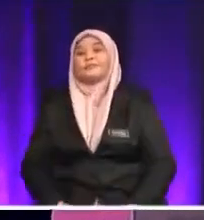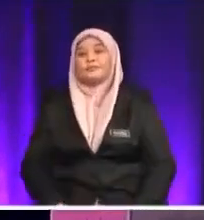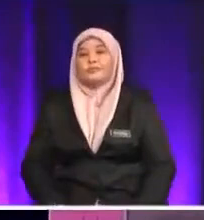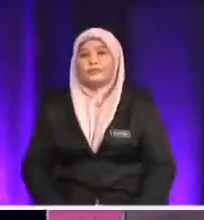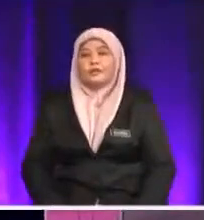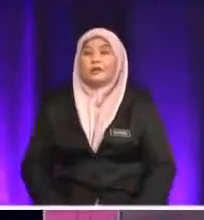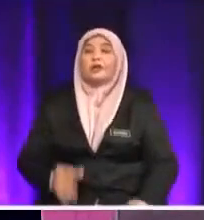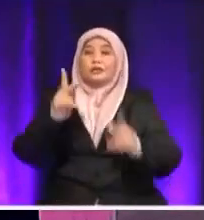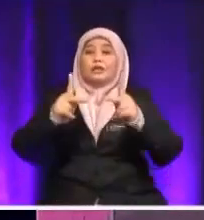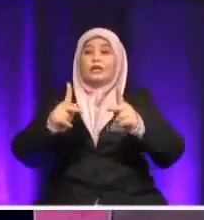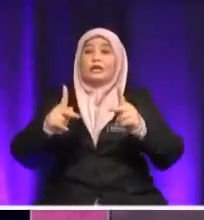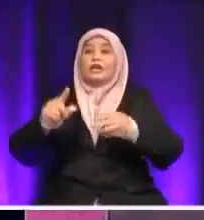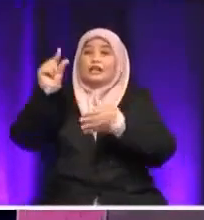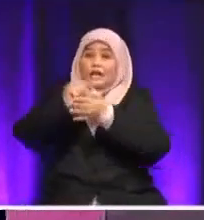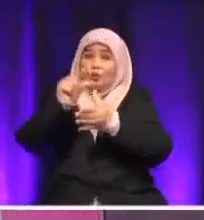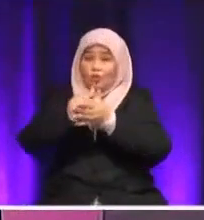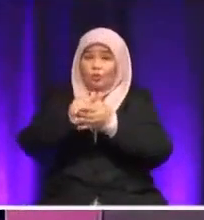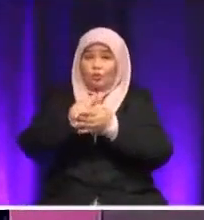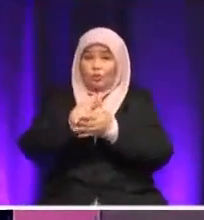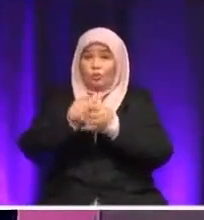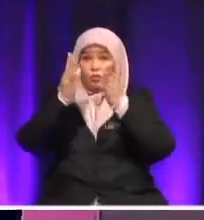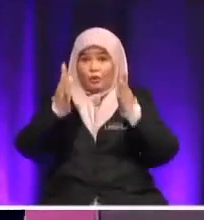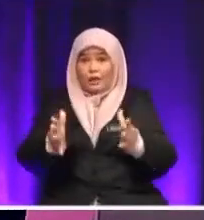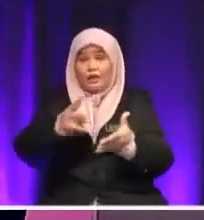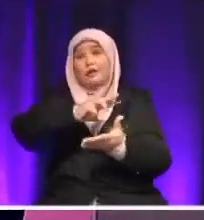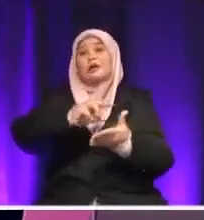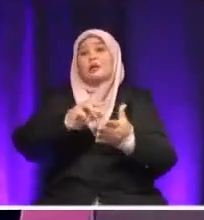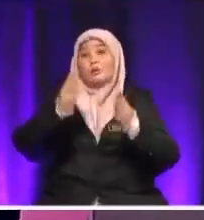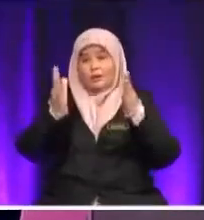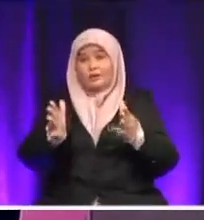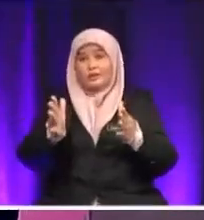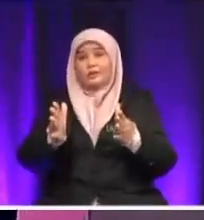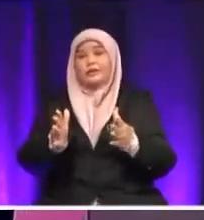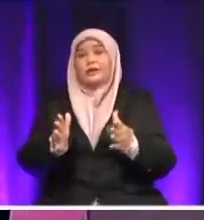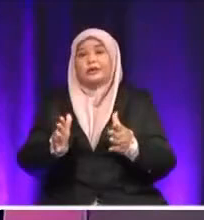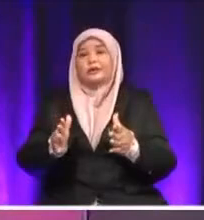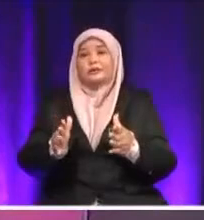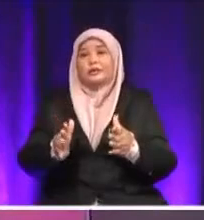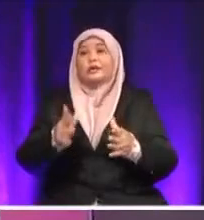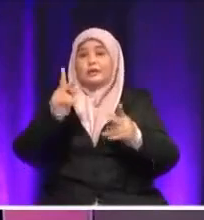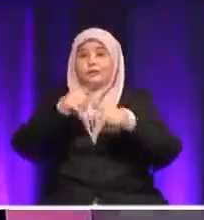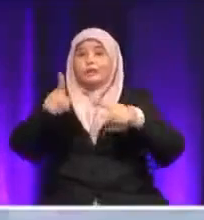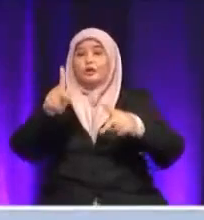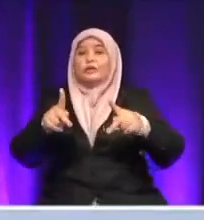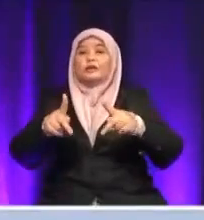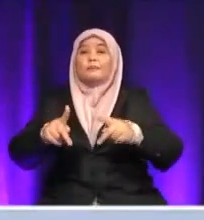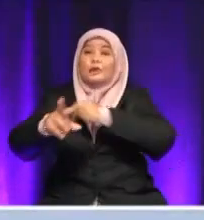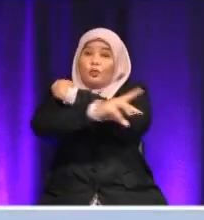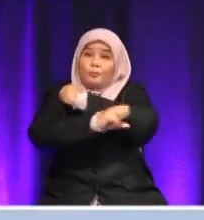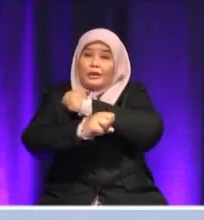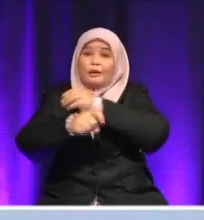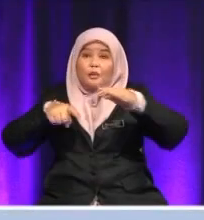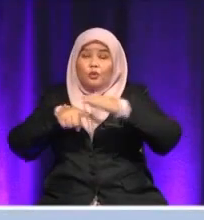kita akan penjarakan dia atau buang daerah. Tetapi kalau dia merompak dan dia membunuh, kita perlu